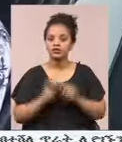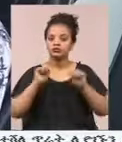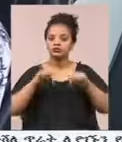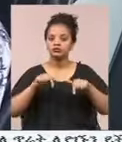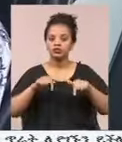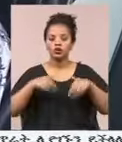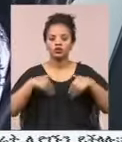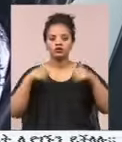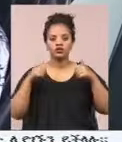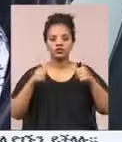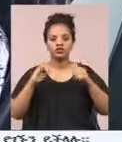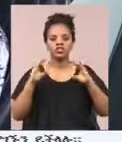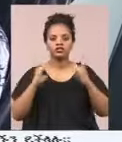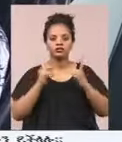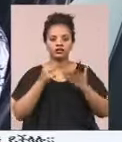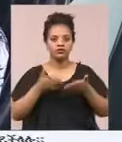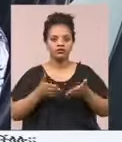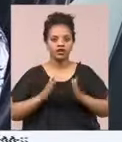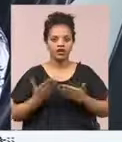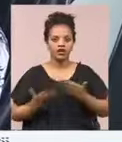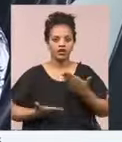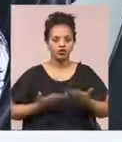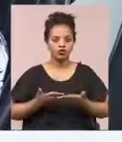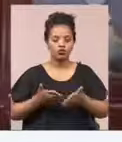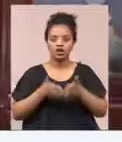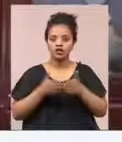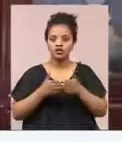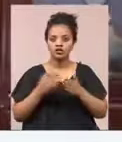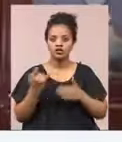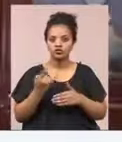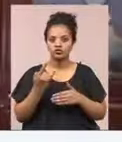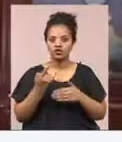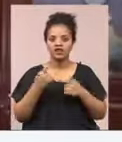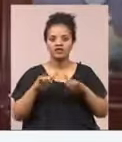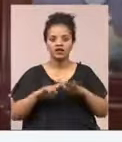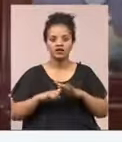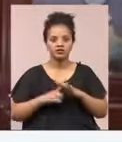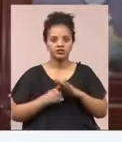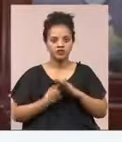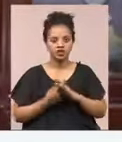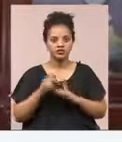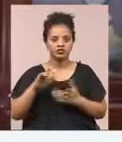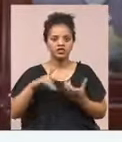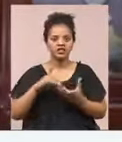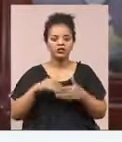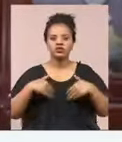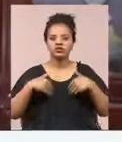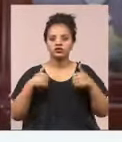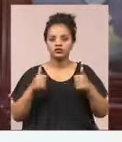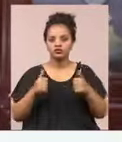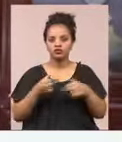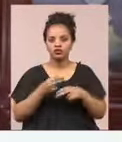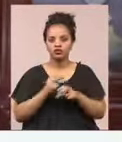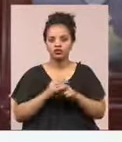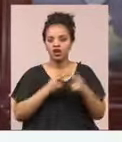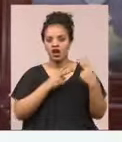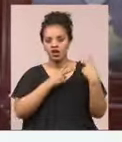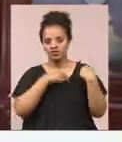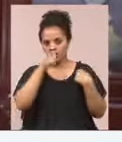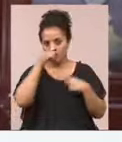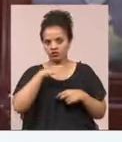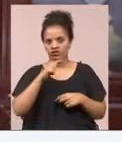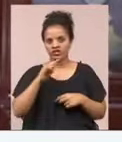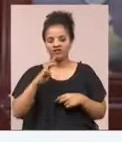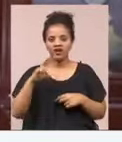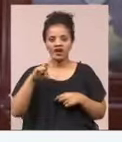የዘንድሮ የወጣቶች የክረምት በጎ ፈቃድ አገልግሎት በጉራጌ ዞን በይፋ እንደሚጀምር የደቡብ ክልል ወጣቶችና ስፖርት ቢሮ ኃላፊው አቶ